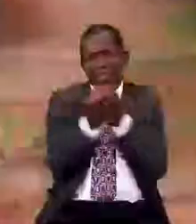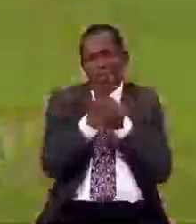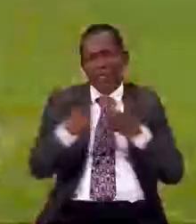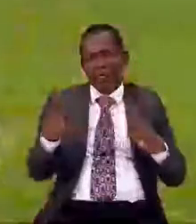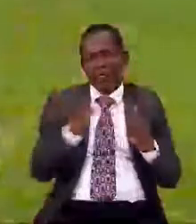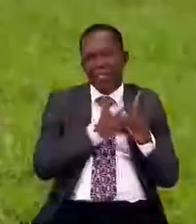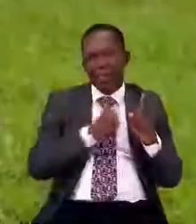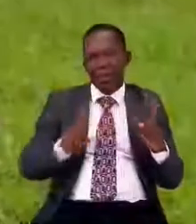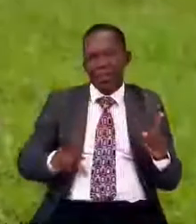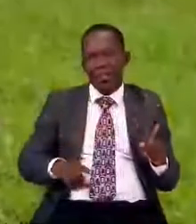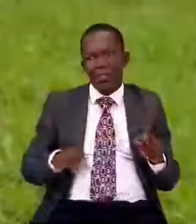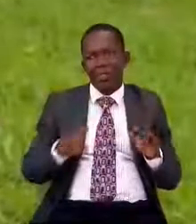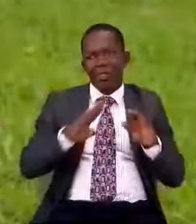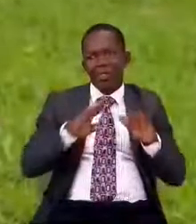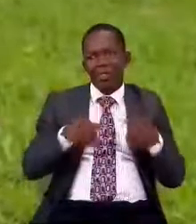Jésus-Christ.